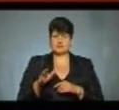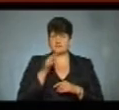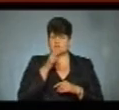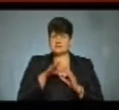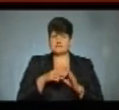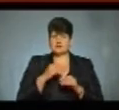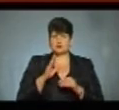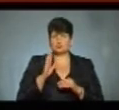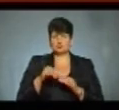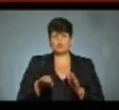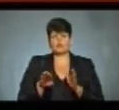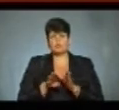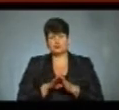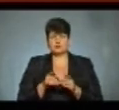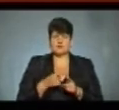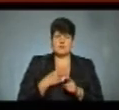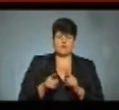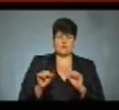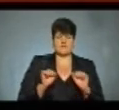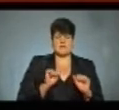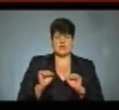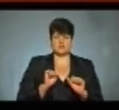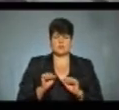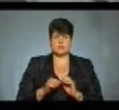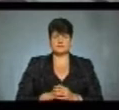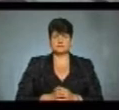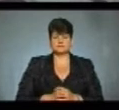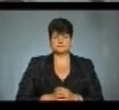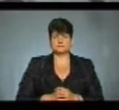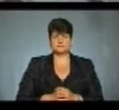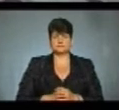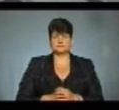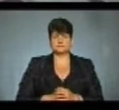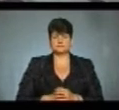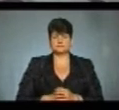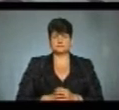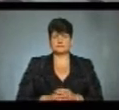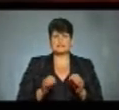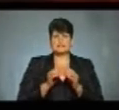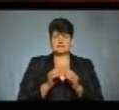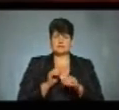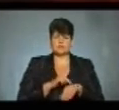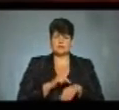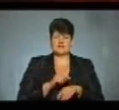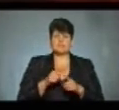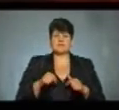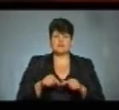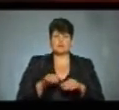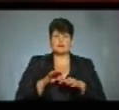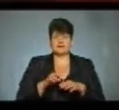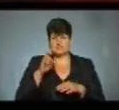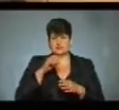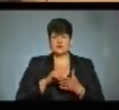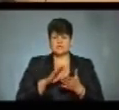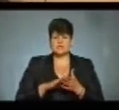перебуватимуть у відпустках або відрядженнях. 10-та година до відділу ведення Державного реєстру